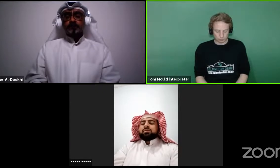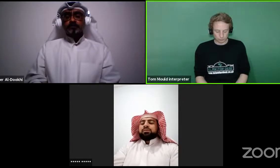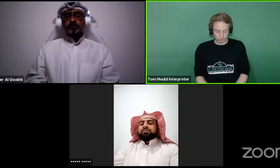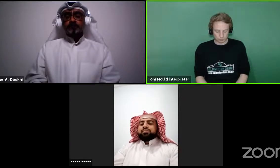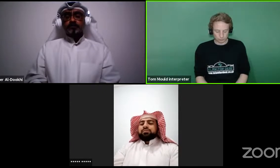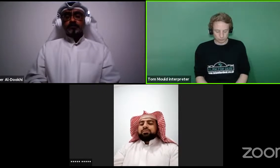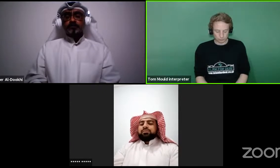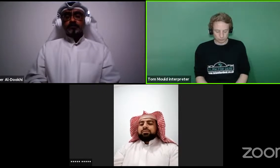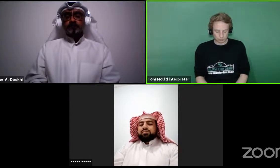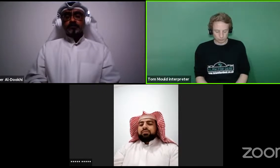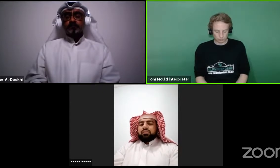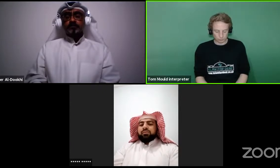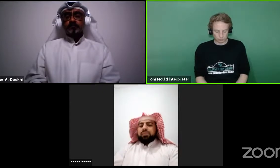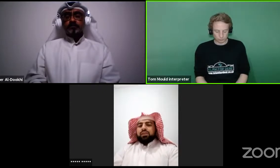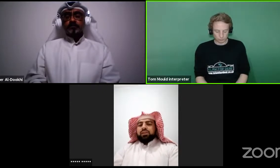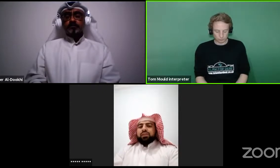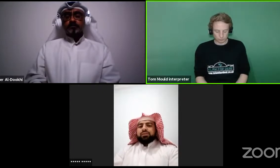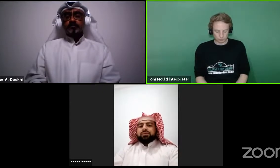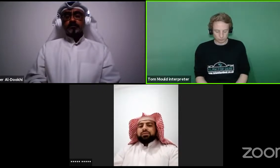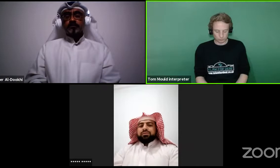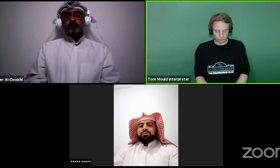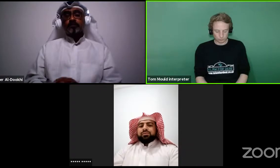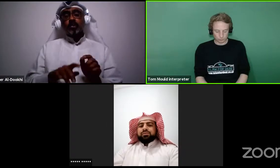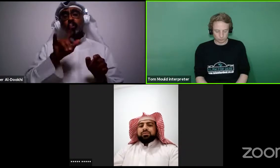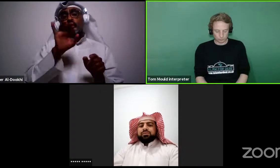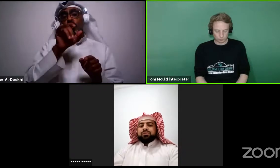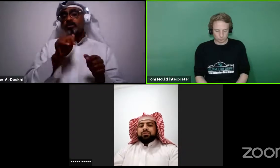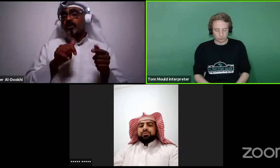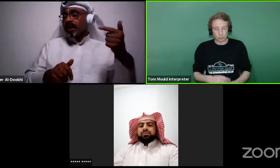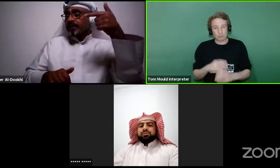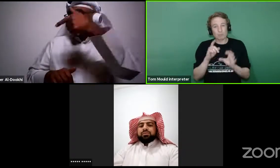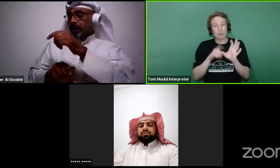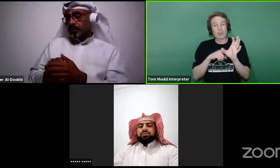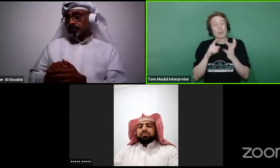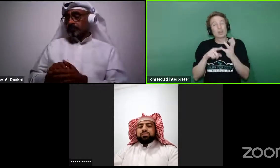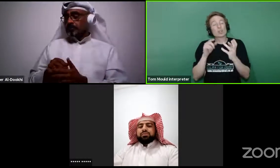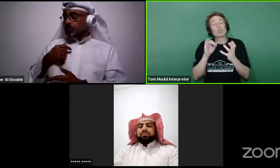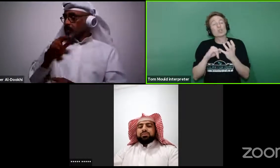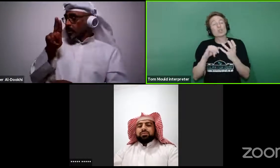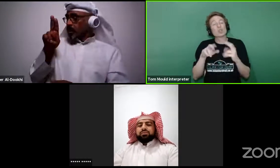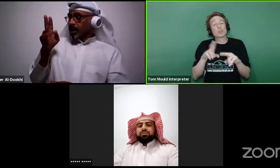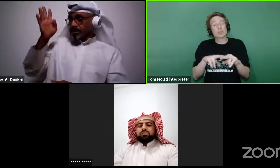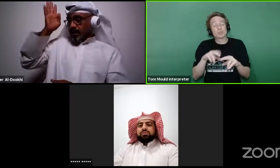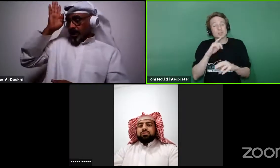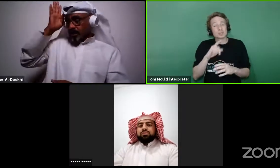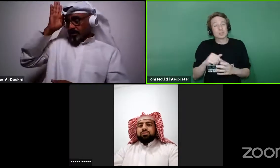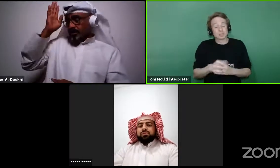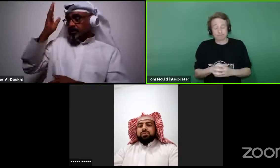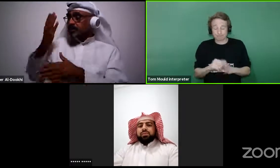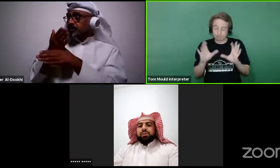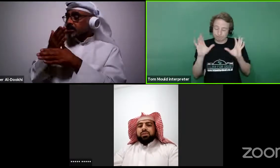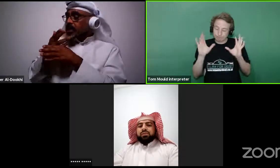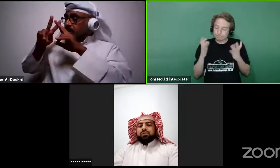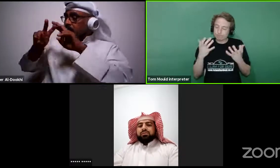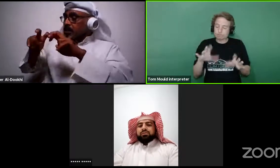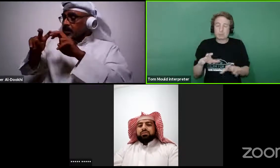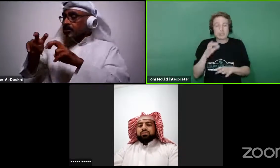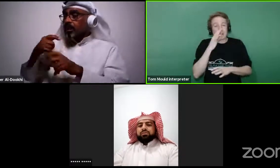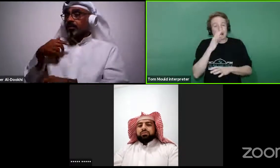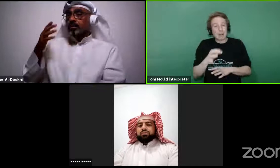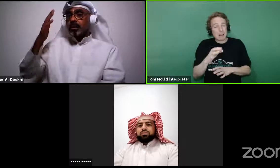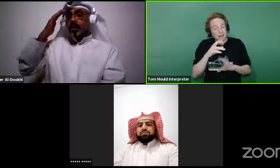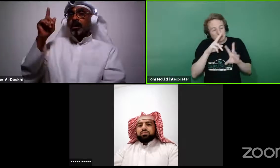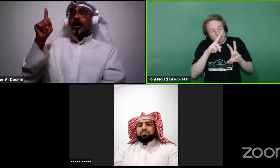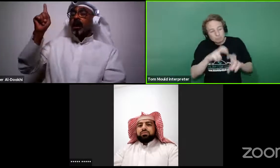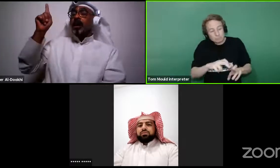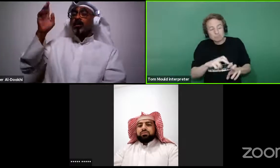الخائنين. Then Joseph said, "I asked for this inquiry in order that Al-Aziz, the Aziz,